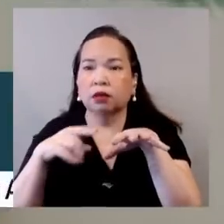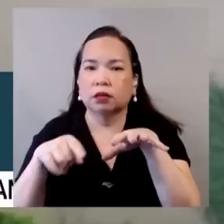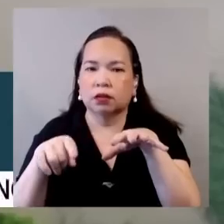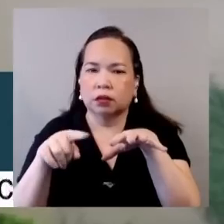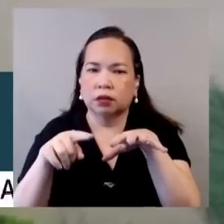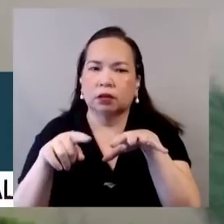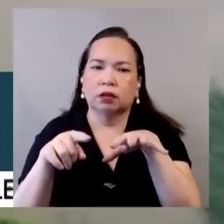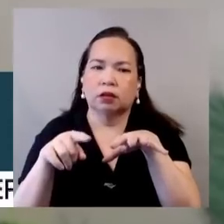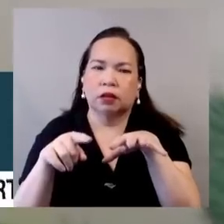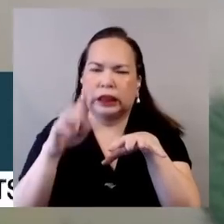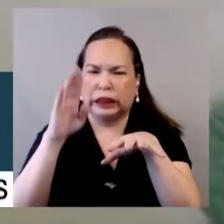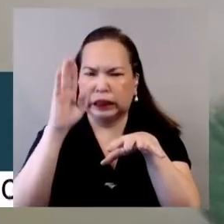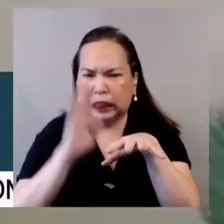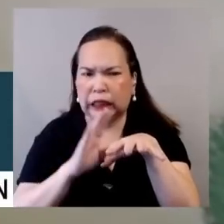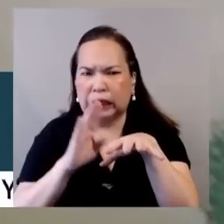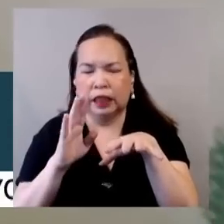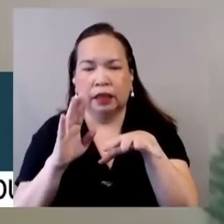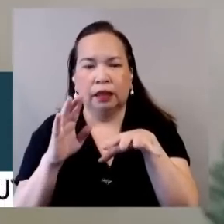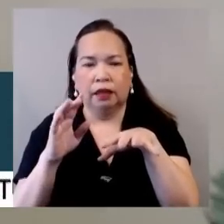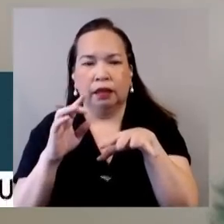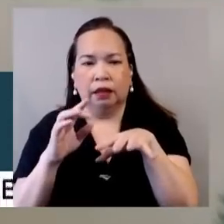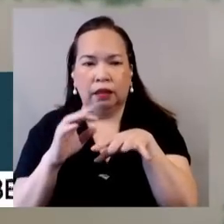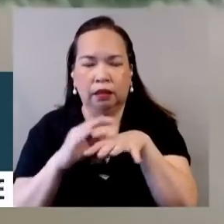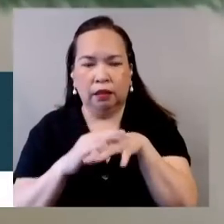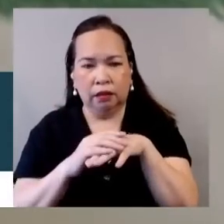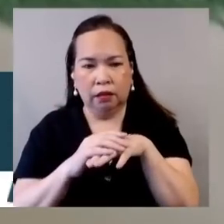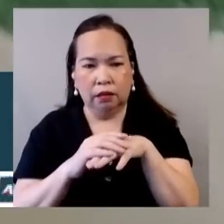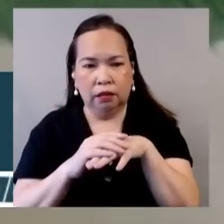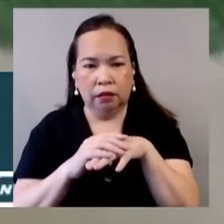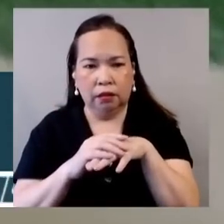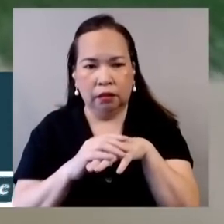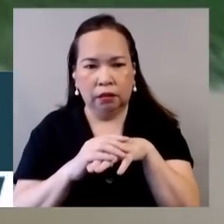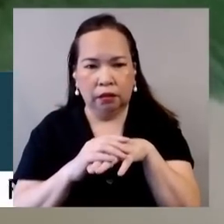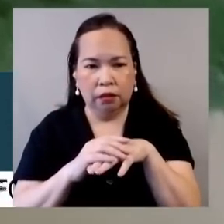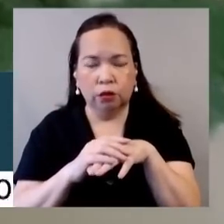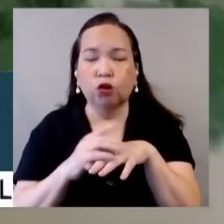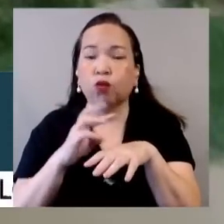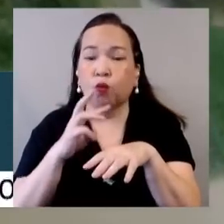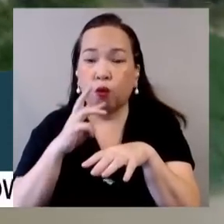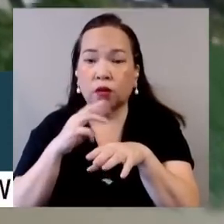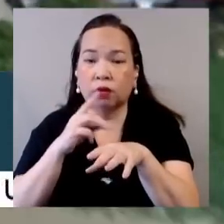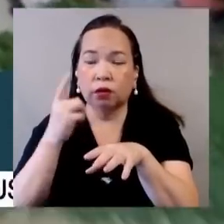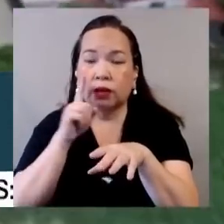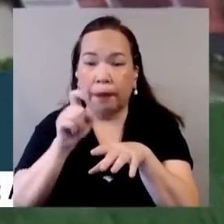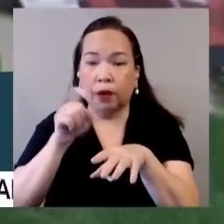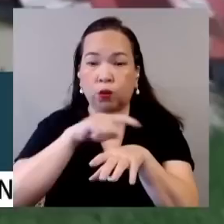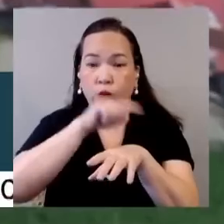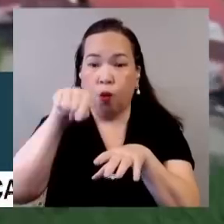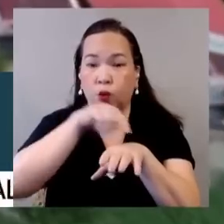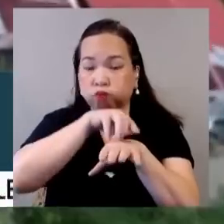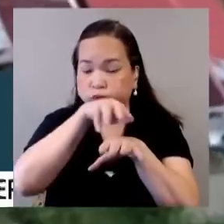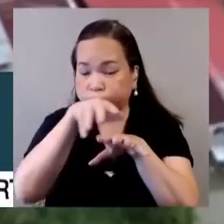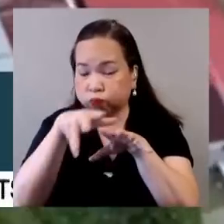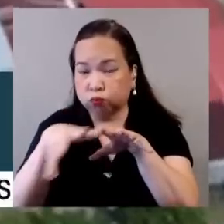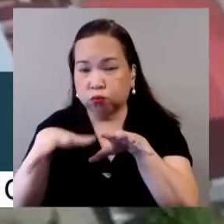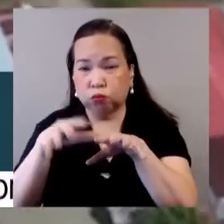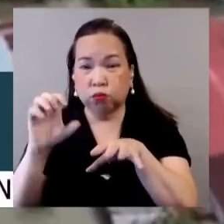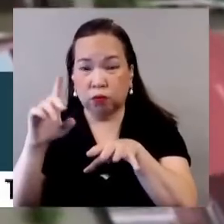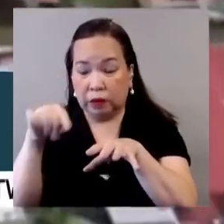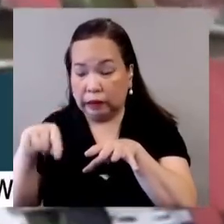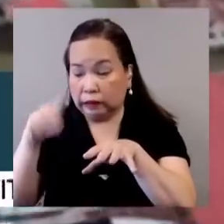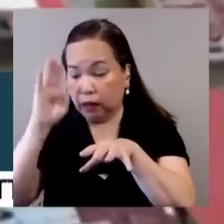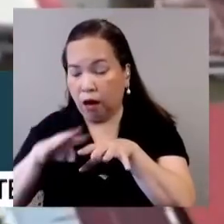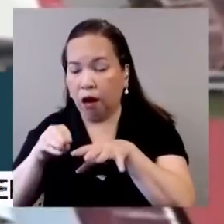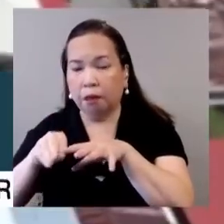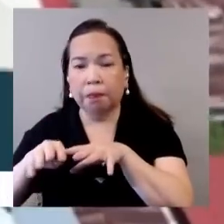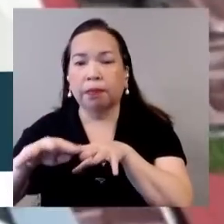sa patubigan at sa patubig ay napunta po dun sa mga kalsada and sa mga bayan. Mm-hmm. Dun sa